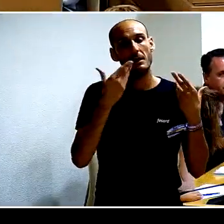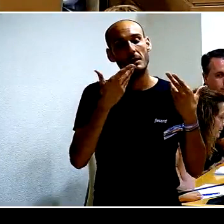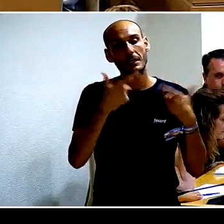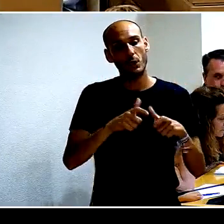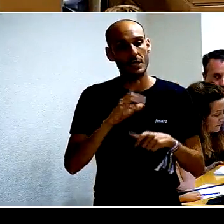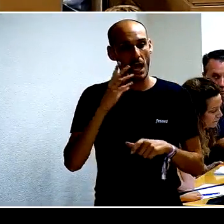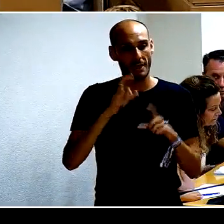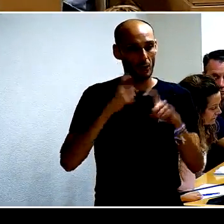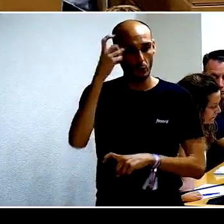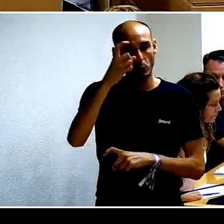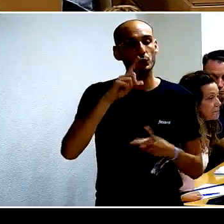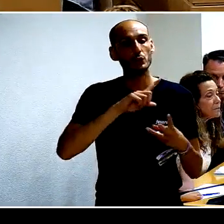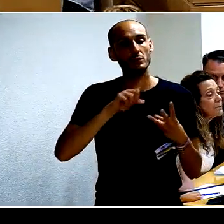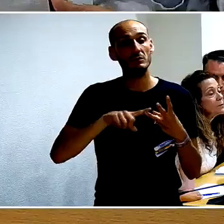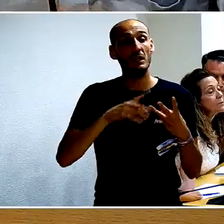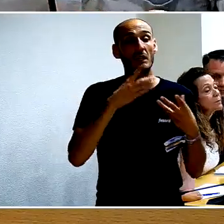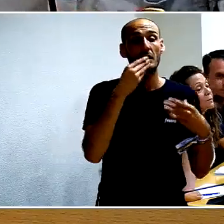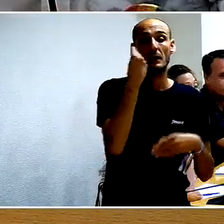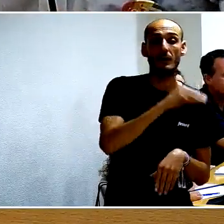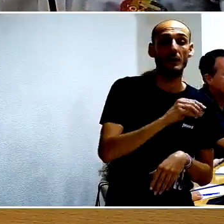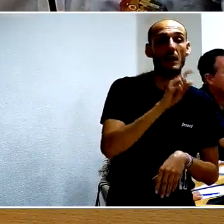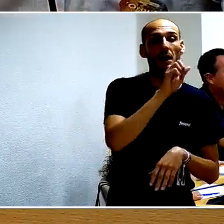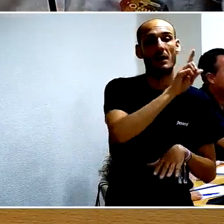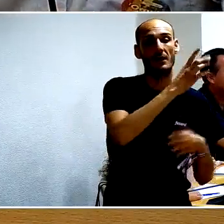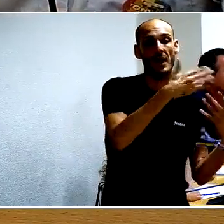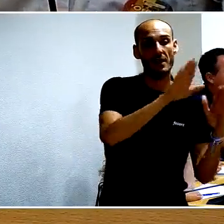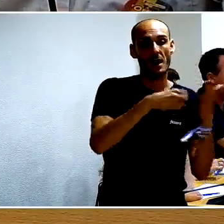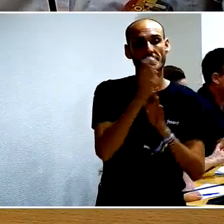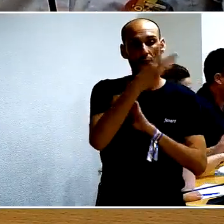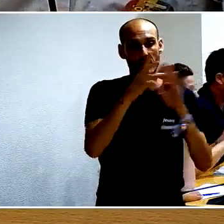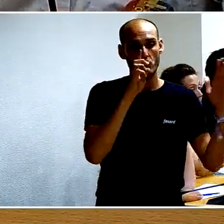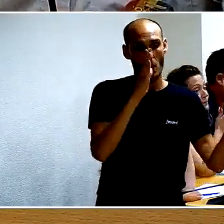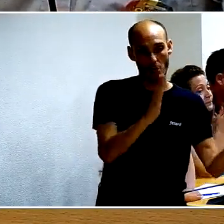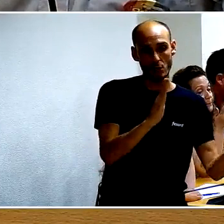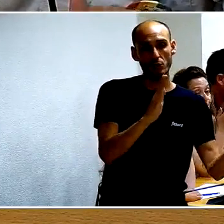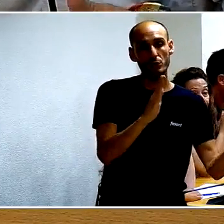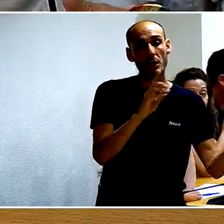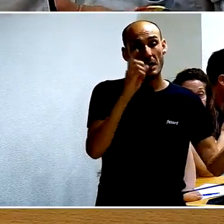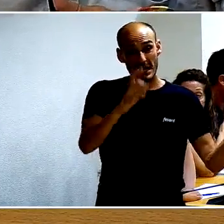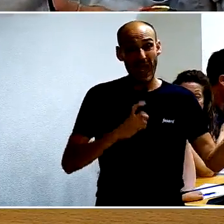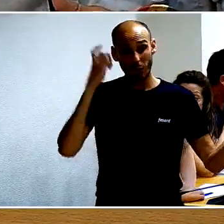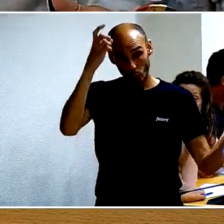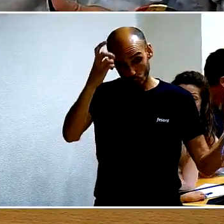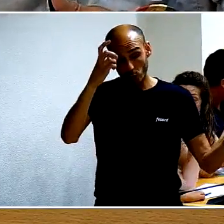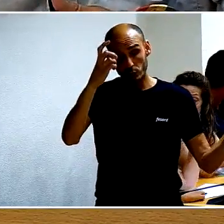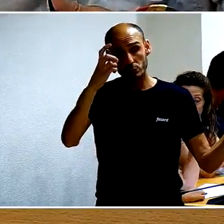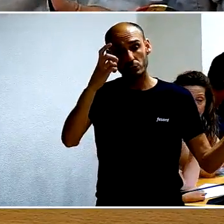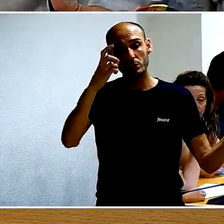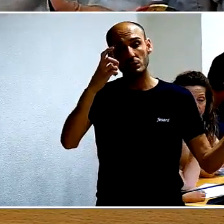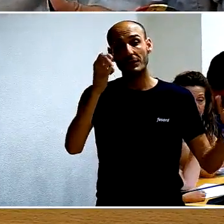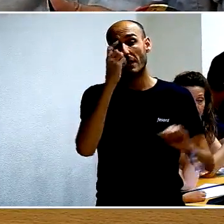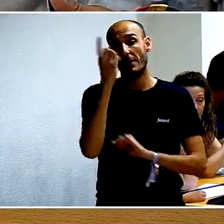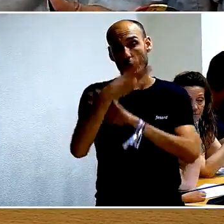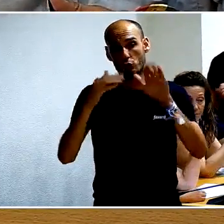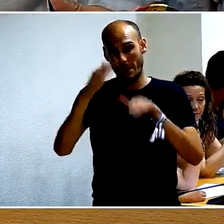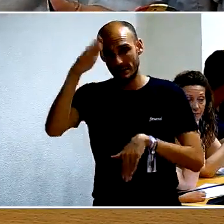La categoria juvenil estarà entre els 10 i els 18 anys, i la categoria d'adults i majors, clar, a partir de 18